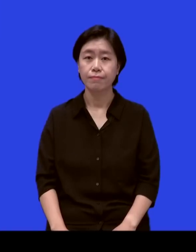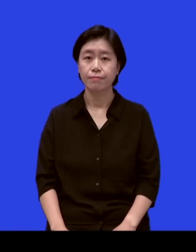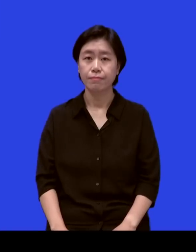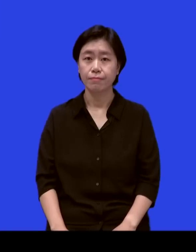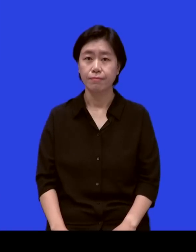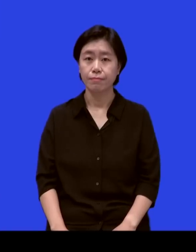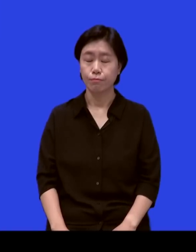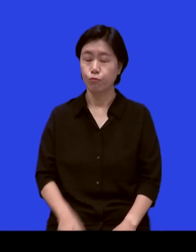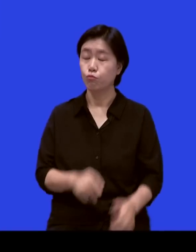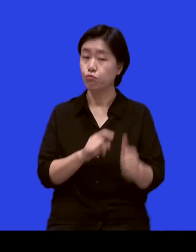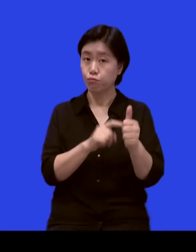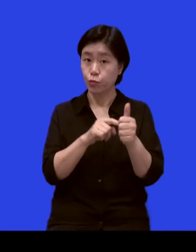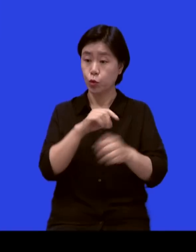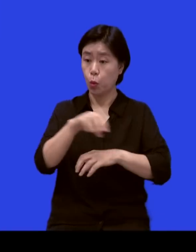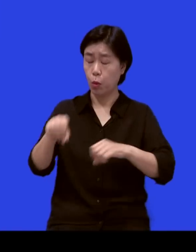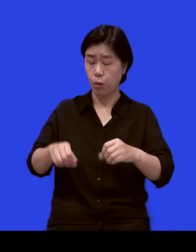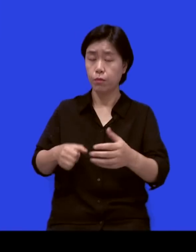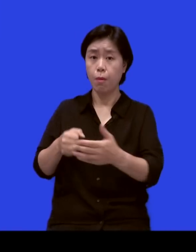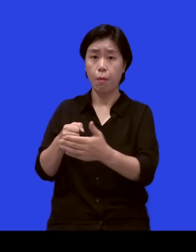되게 담대하게